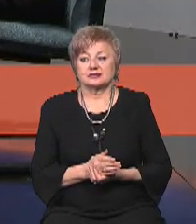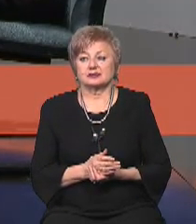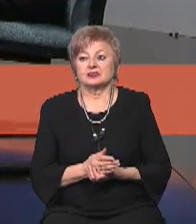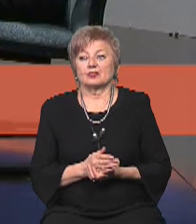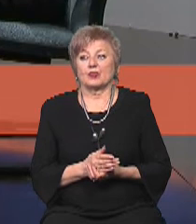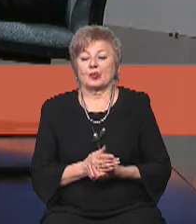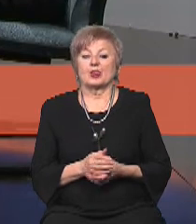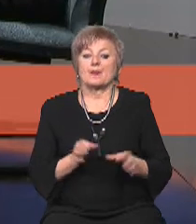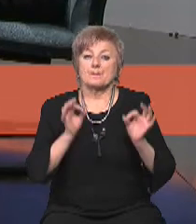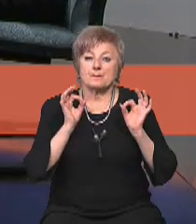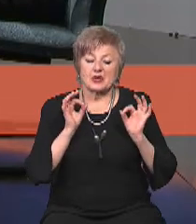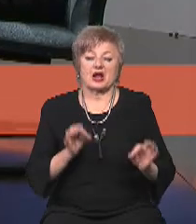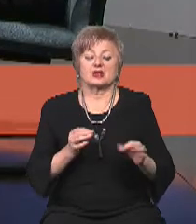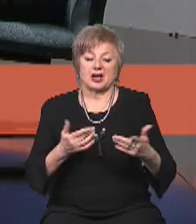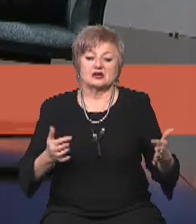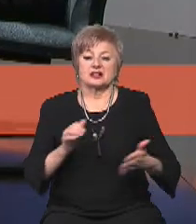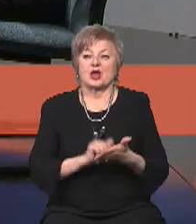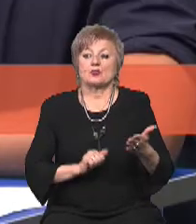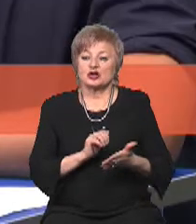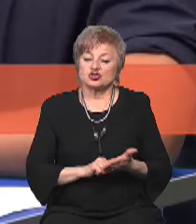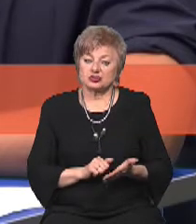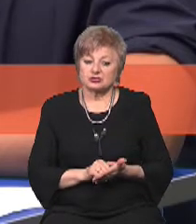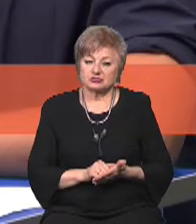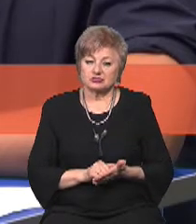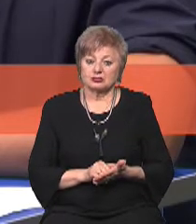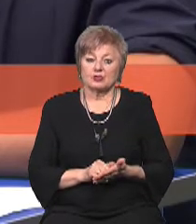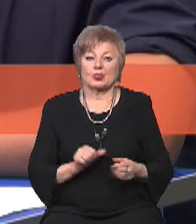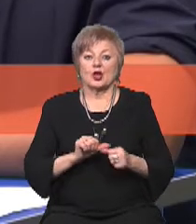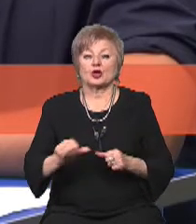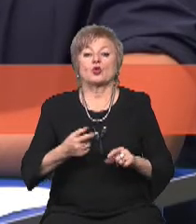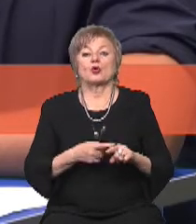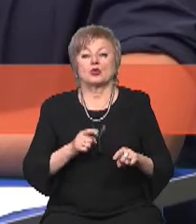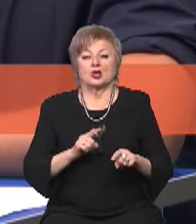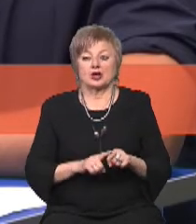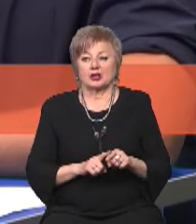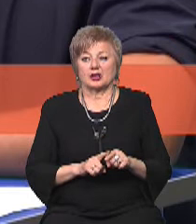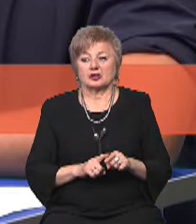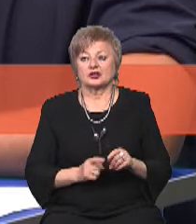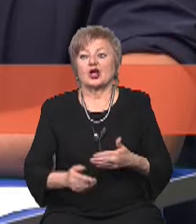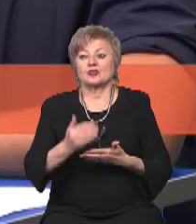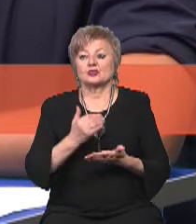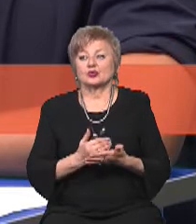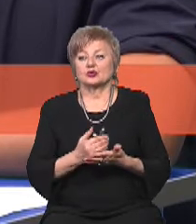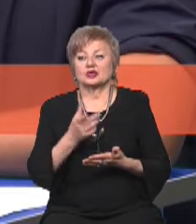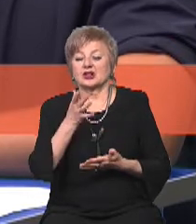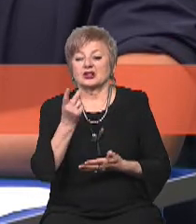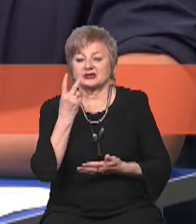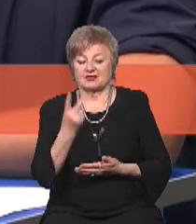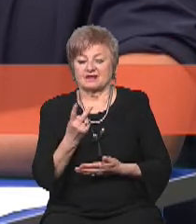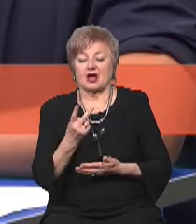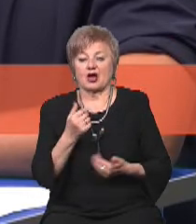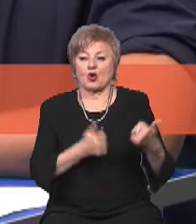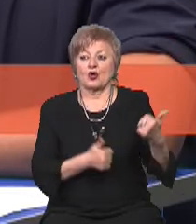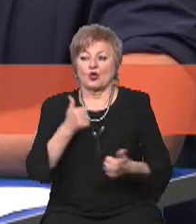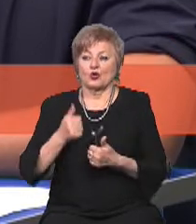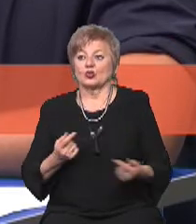ну, об'єктивні причини того, що знижувались. А окрім того, останній рік у нас взагалі співпали два одночасно конкурси. «Ми